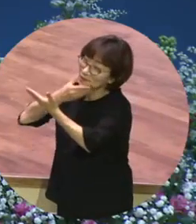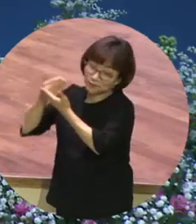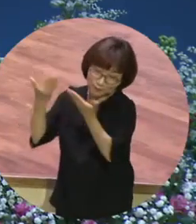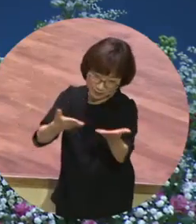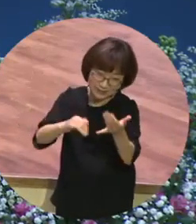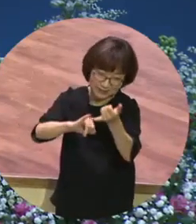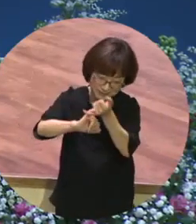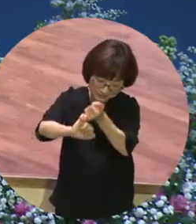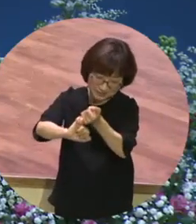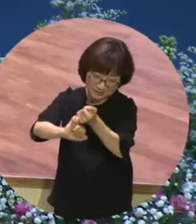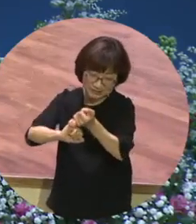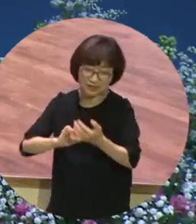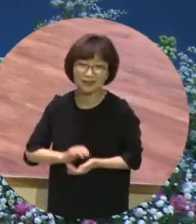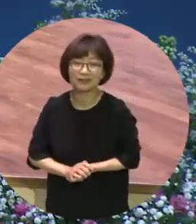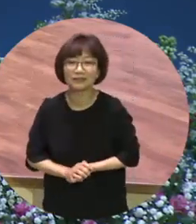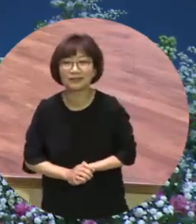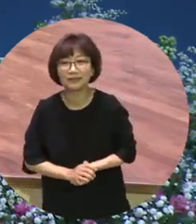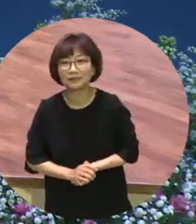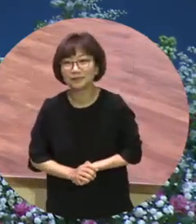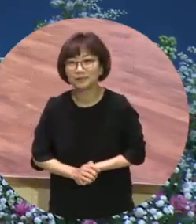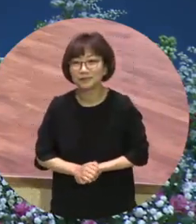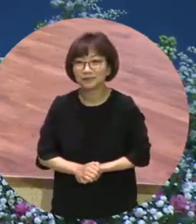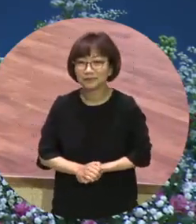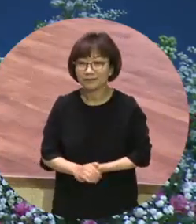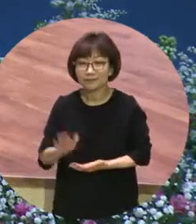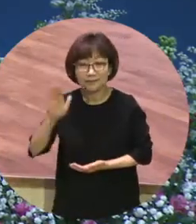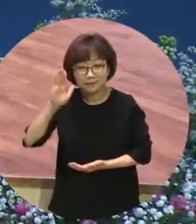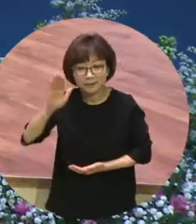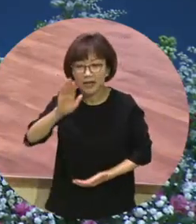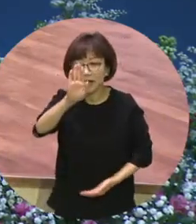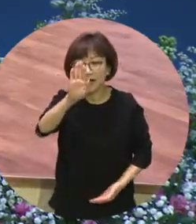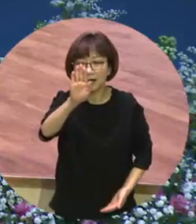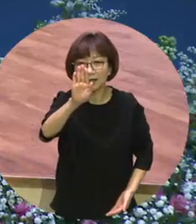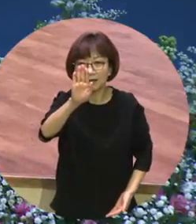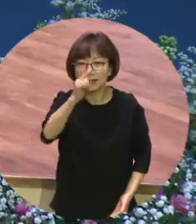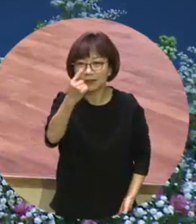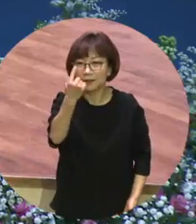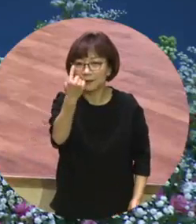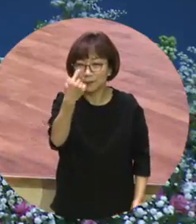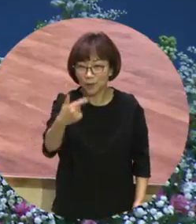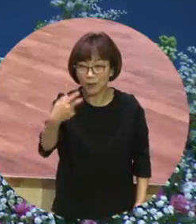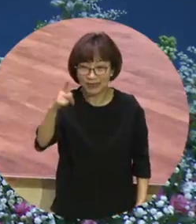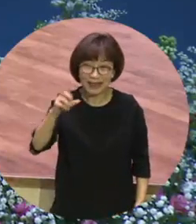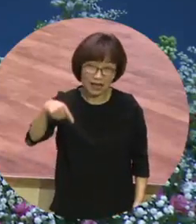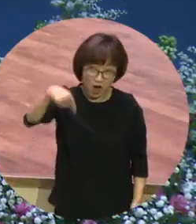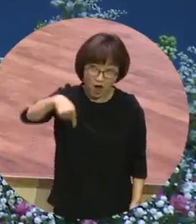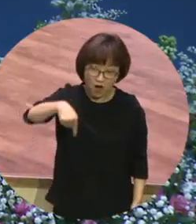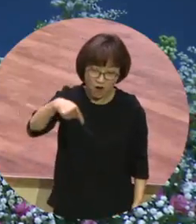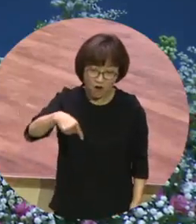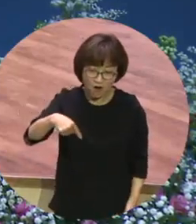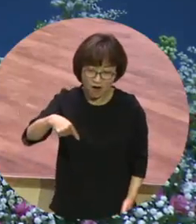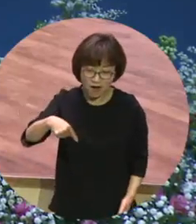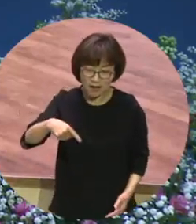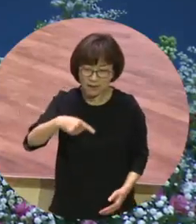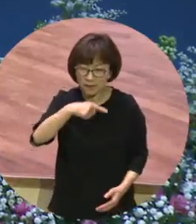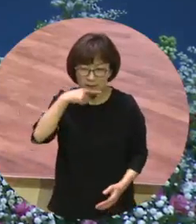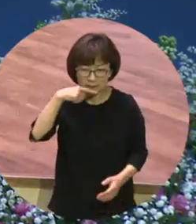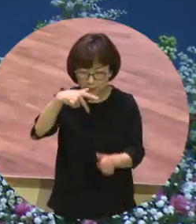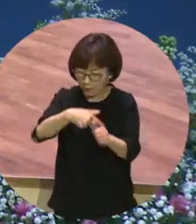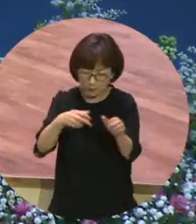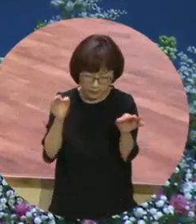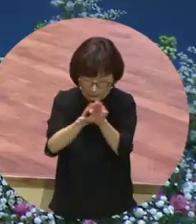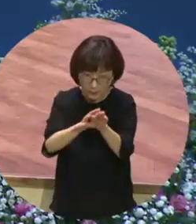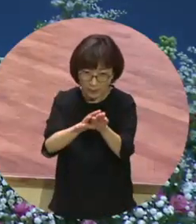이제 우리 예언계 성도들이 다 본당 헌당에 동참하시기 바랍니다. 하나님이 마음 먹는 순간부터